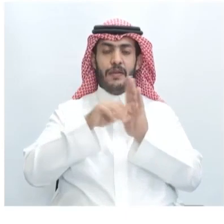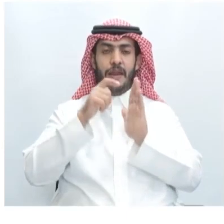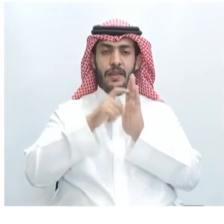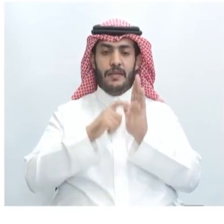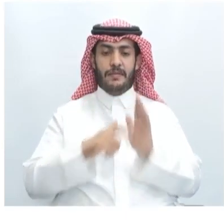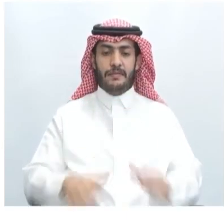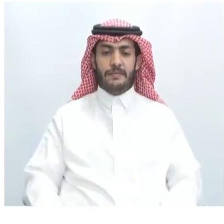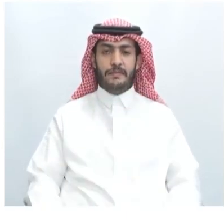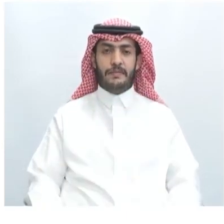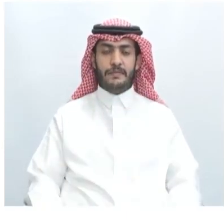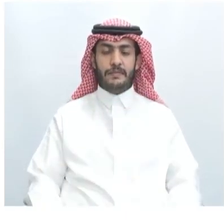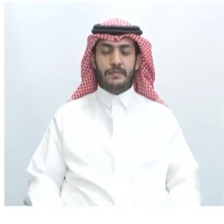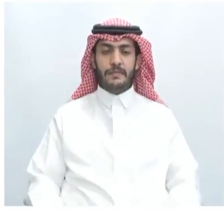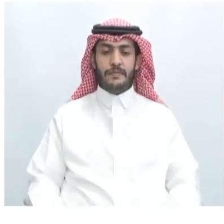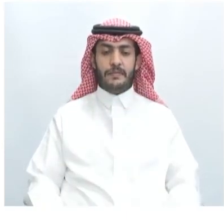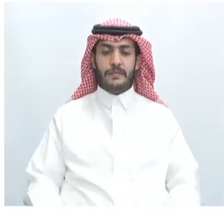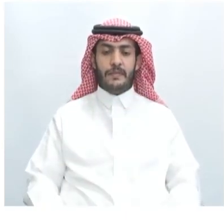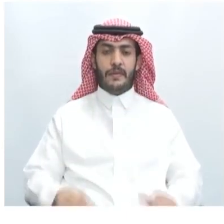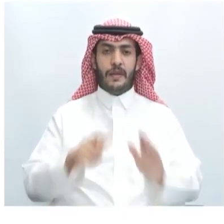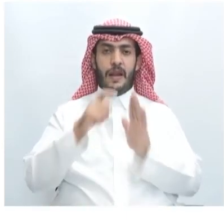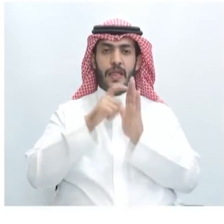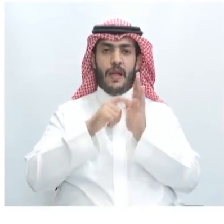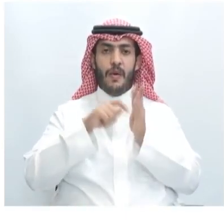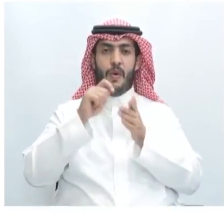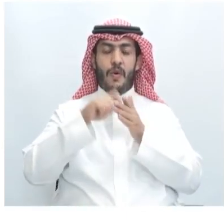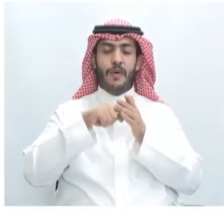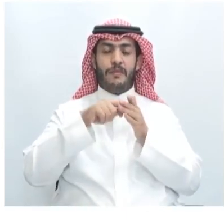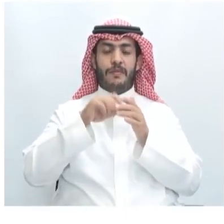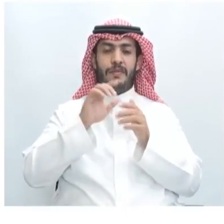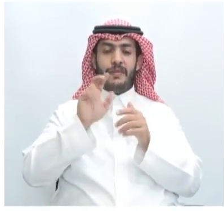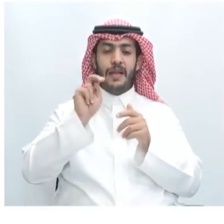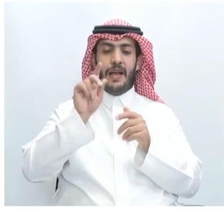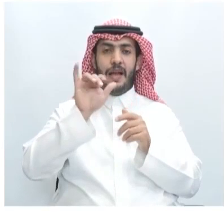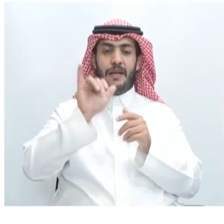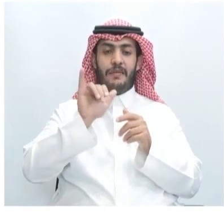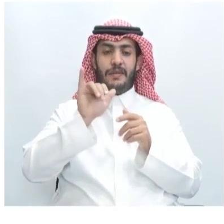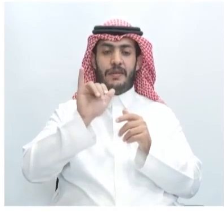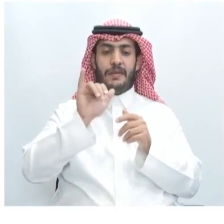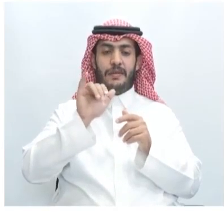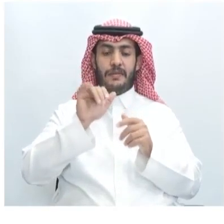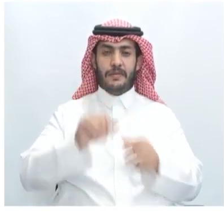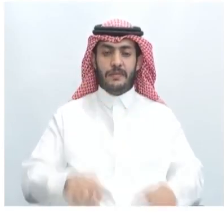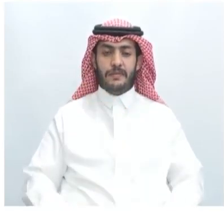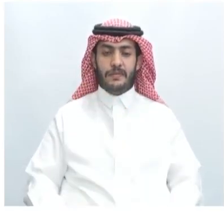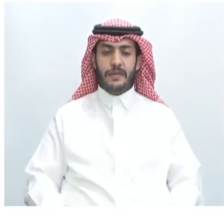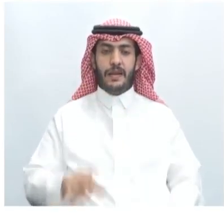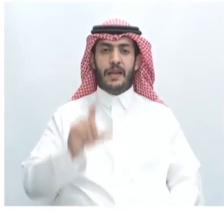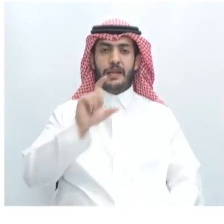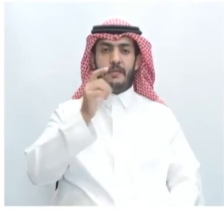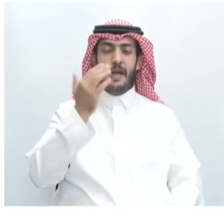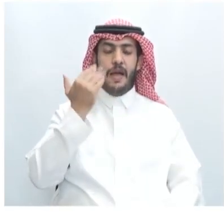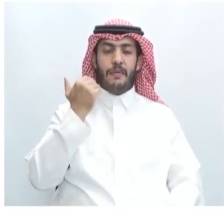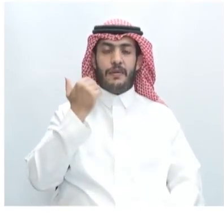الانظمه يتخذ شكل نظام الحكم القبلي هذا في الجزيره العربيه قبل الاسلام